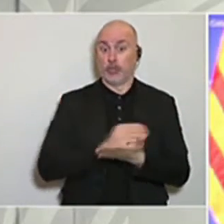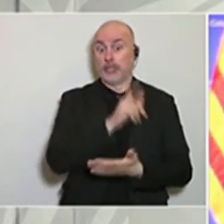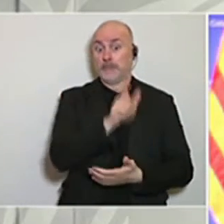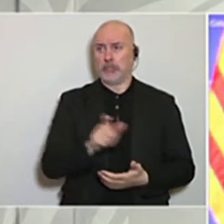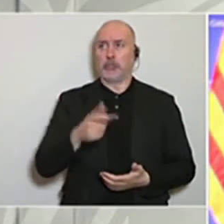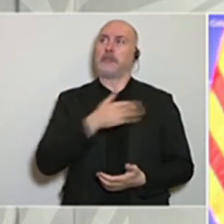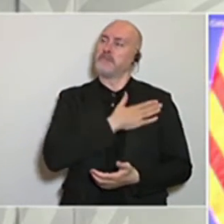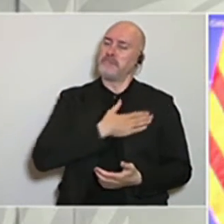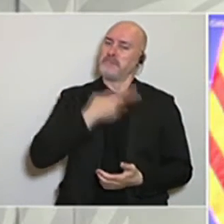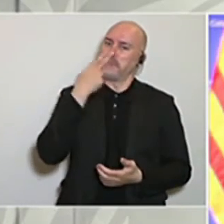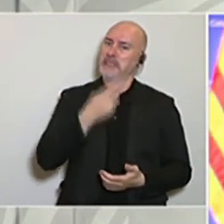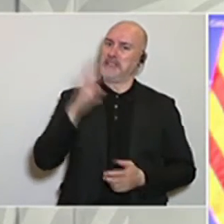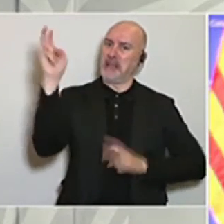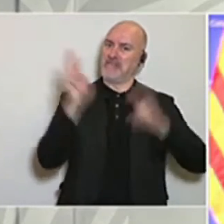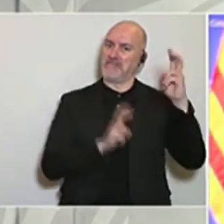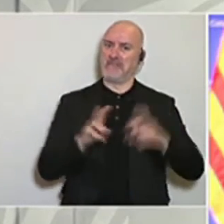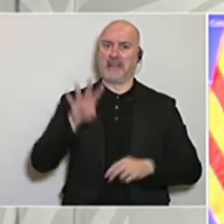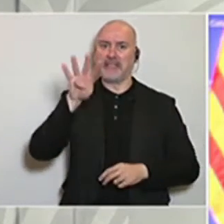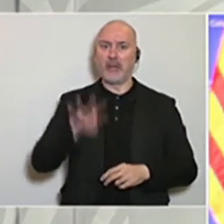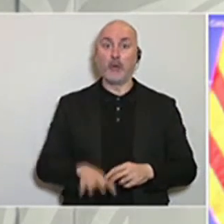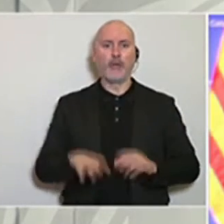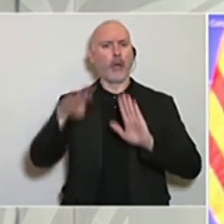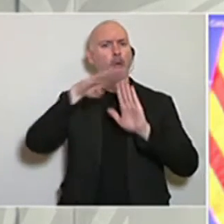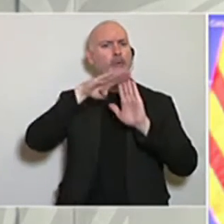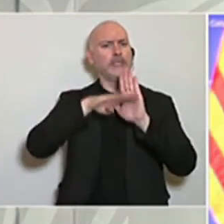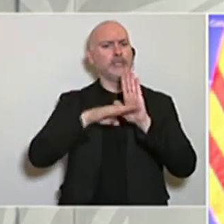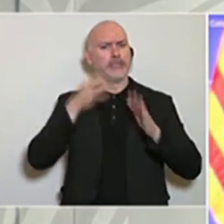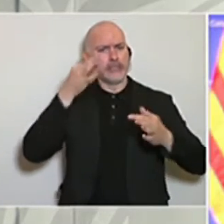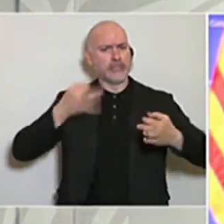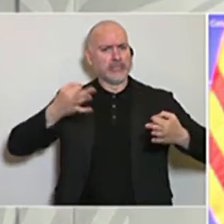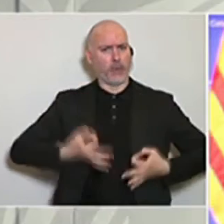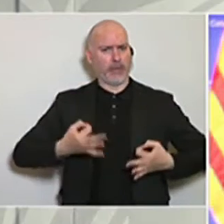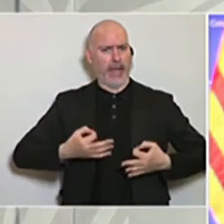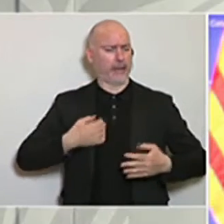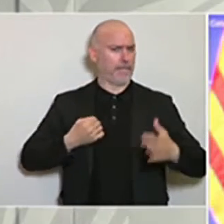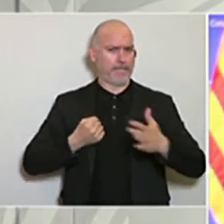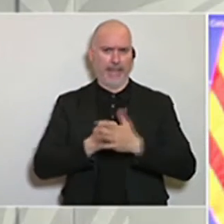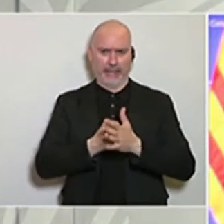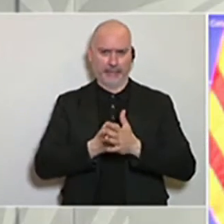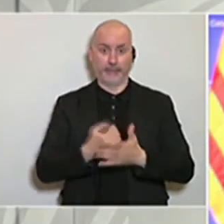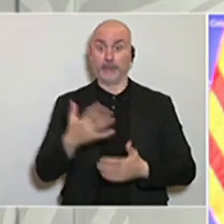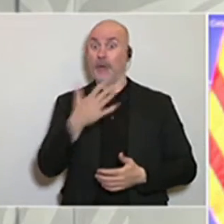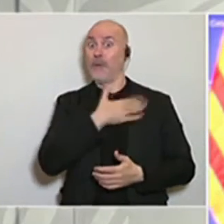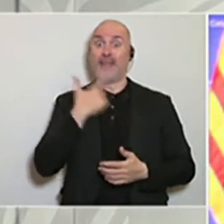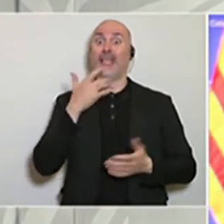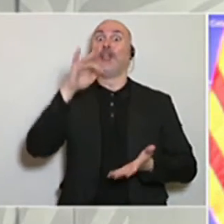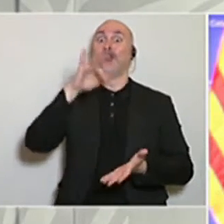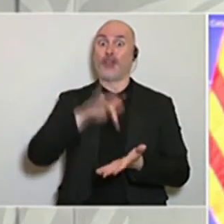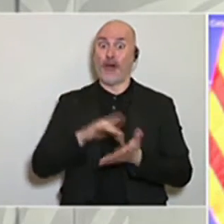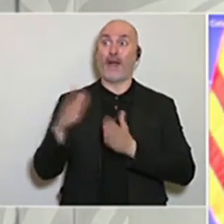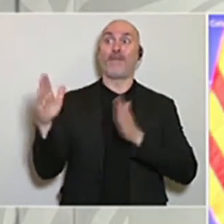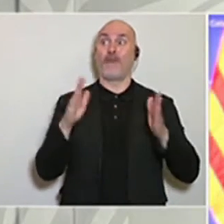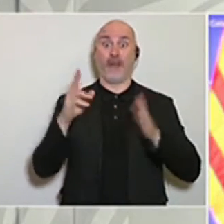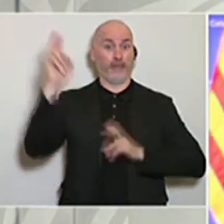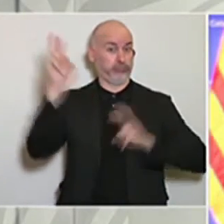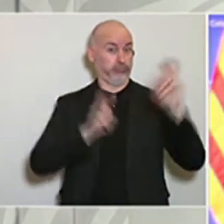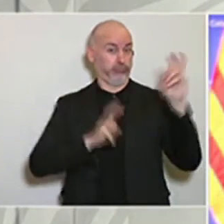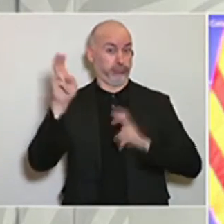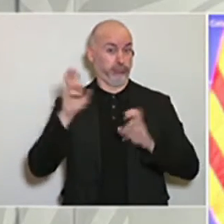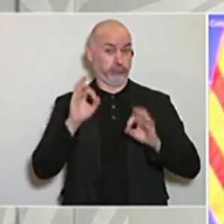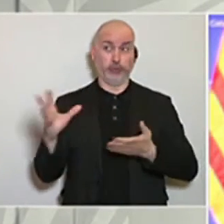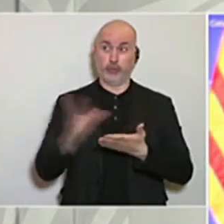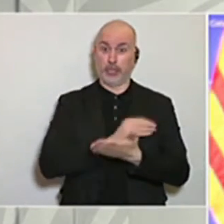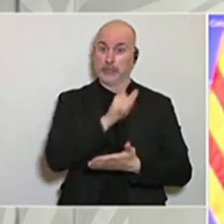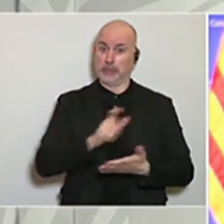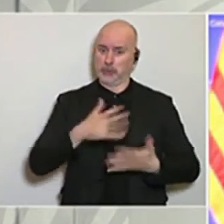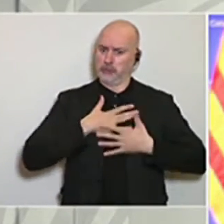visitar Catalunya amb les màximes condicions de seguretat. I per tant, doncs, que en el moment en què això es produeixi, totes aquelles persones que vulguin venir